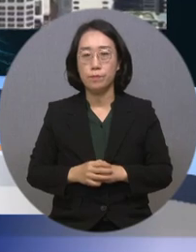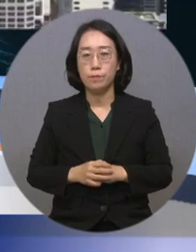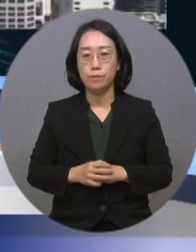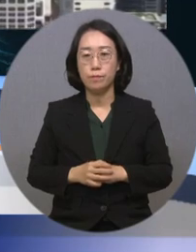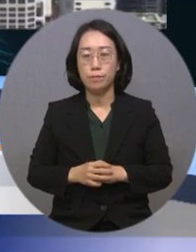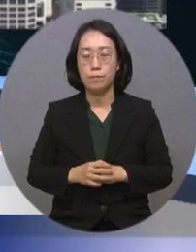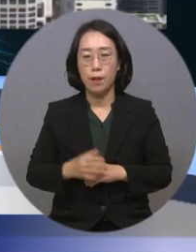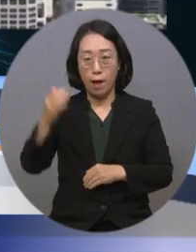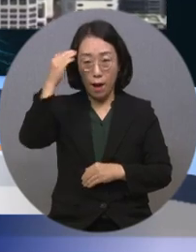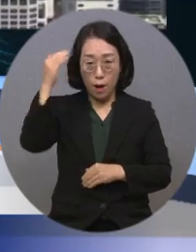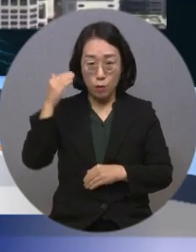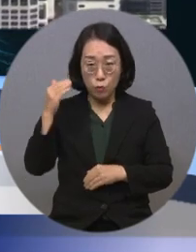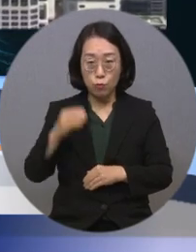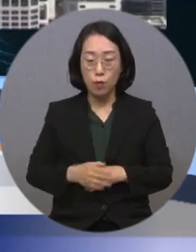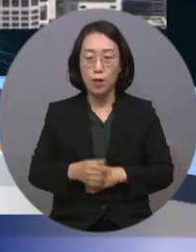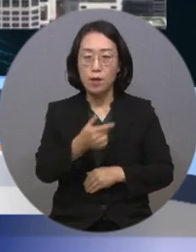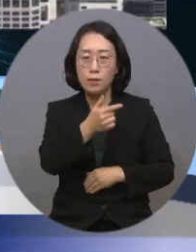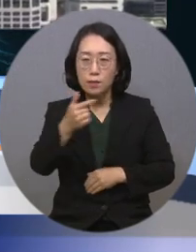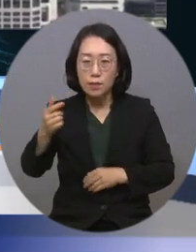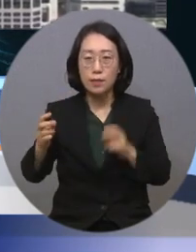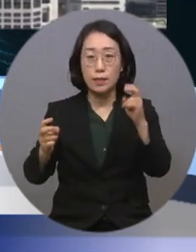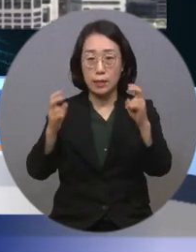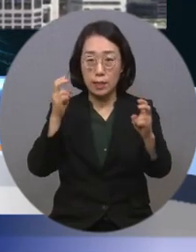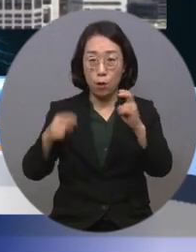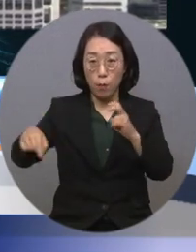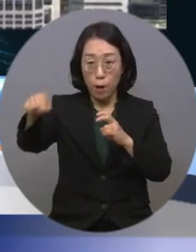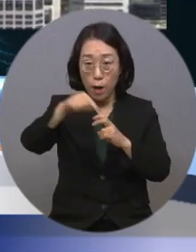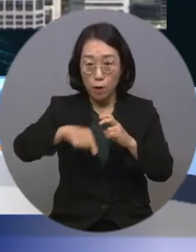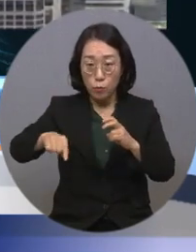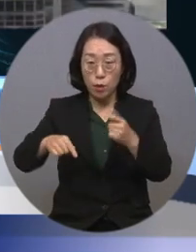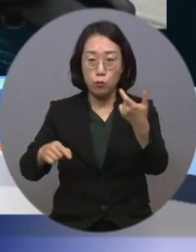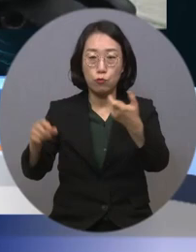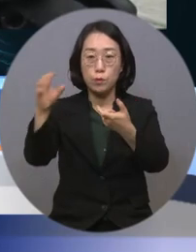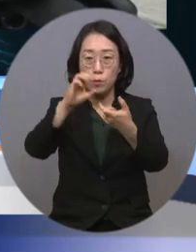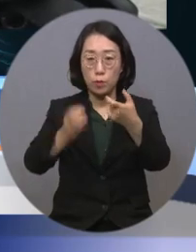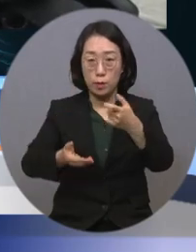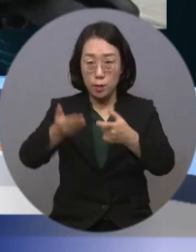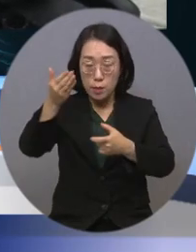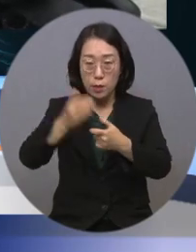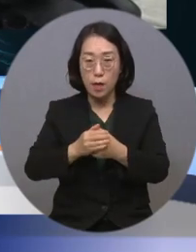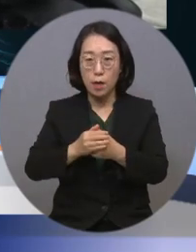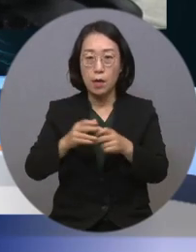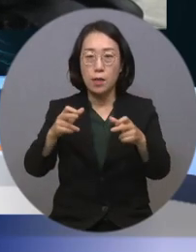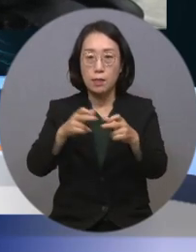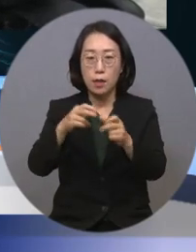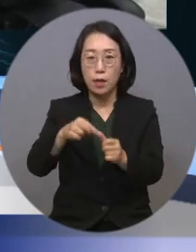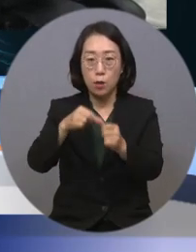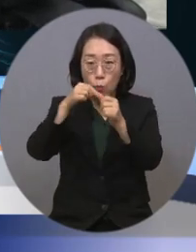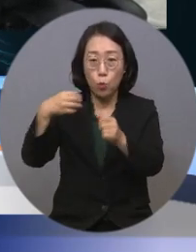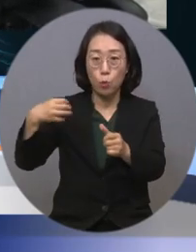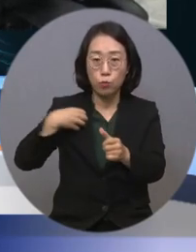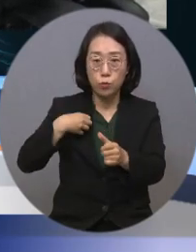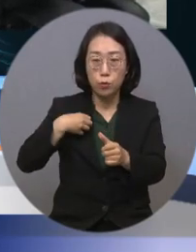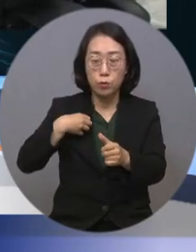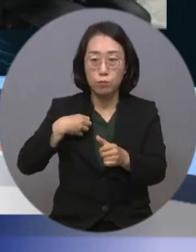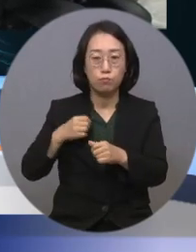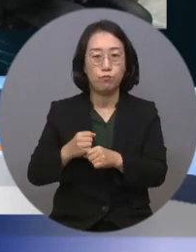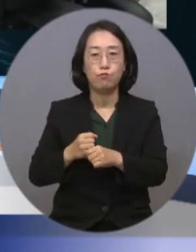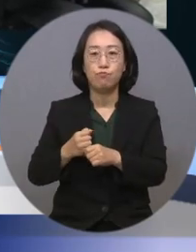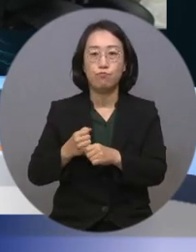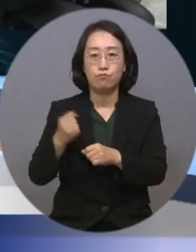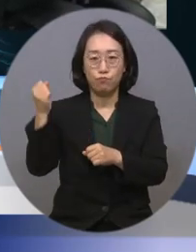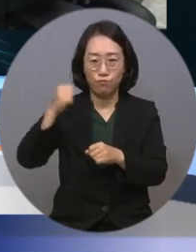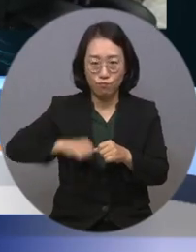대한민국의 100대 기업 중 60% 이상의 장애인 의무고용 을 준수하지 않은 것으로 조사결과 드러났습니다